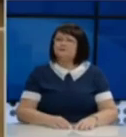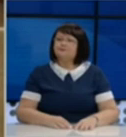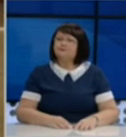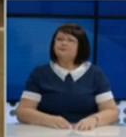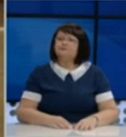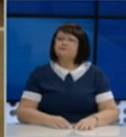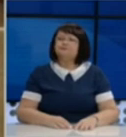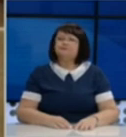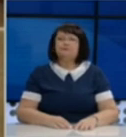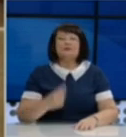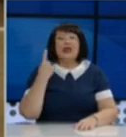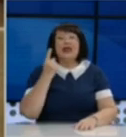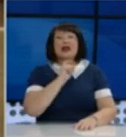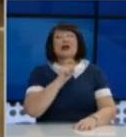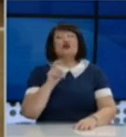πάνω από